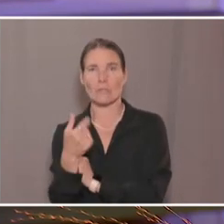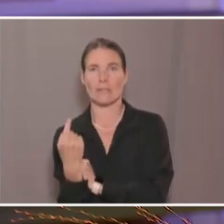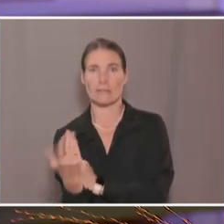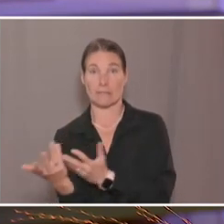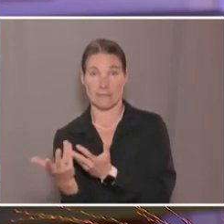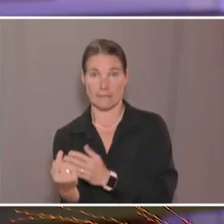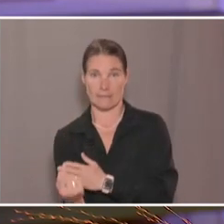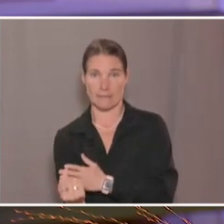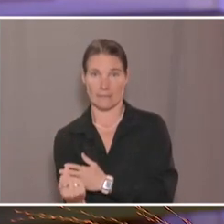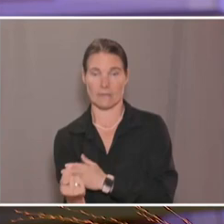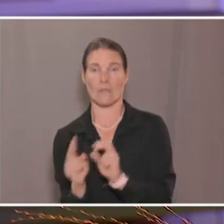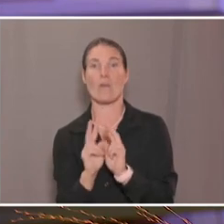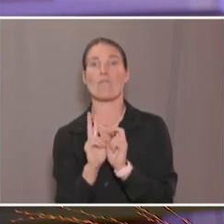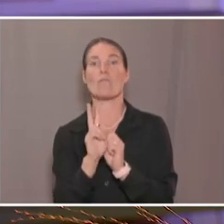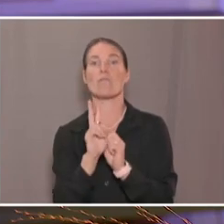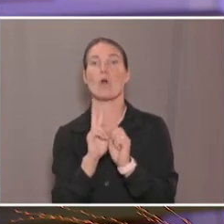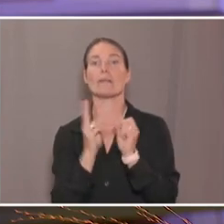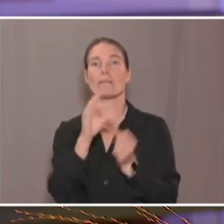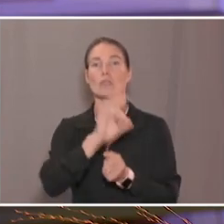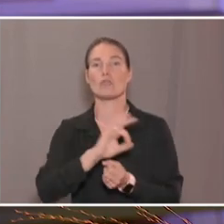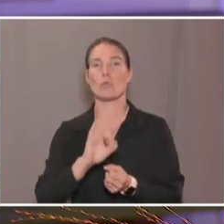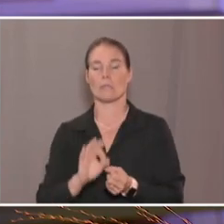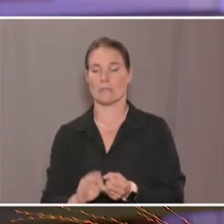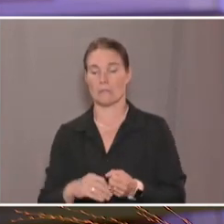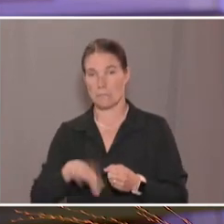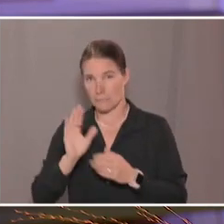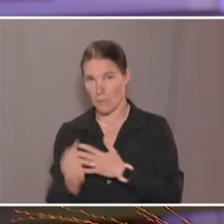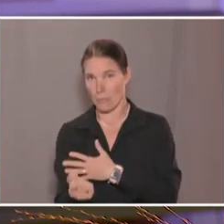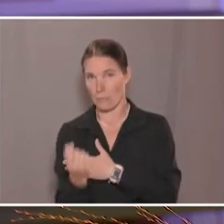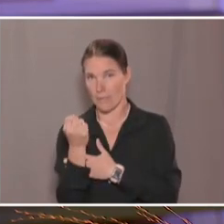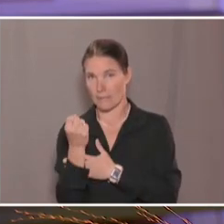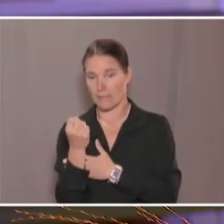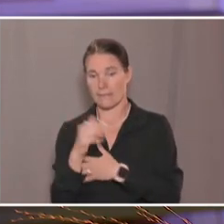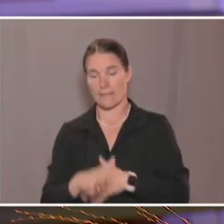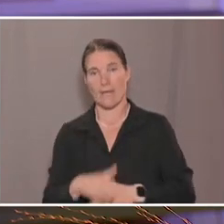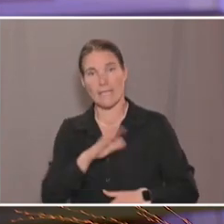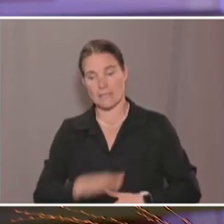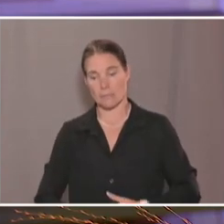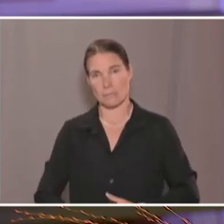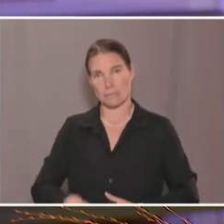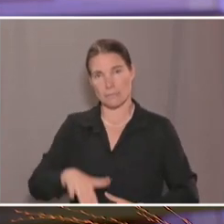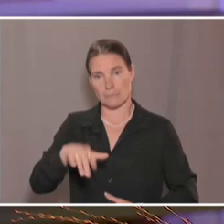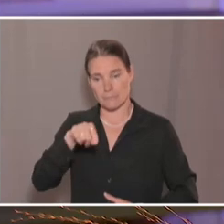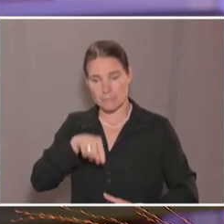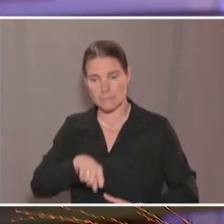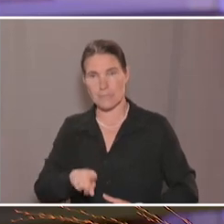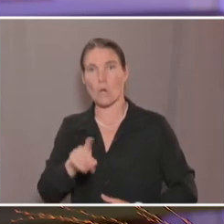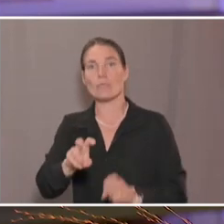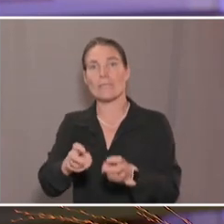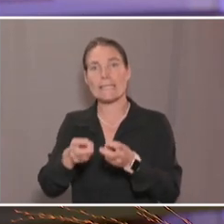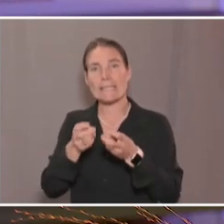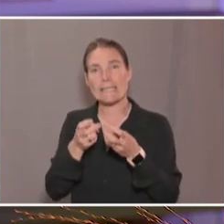die Volksschule, die eine deutliche Mehrheit der Heranwachsenden erfasste und sich für